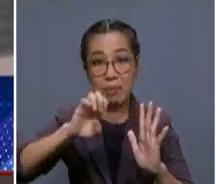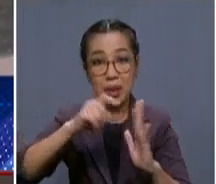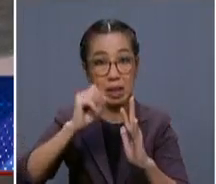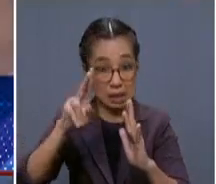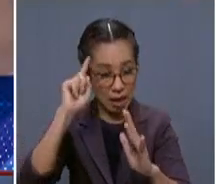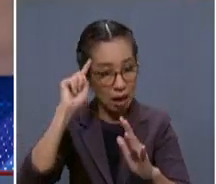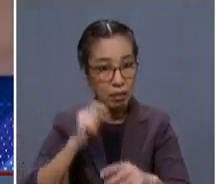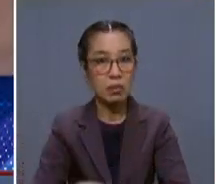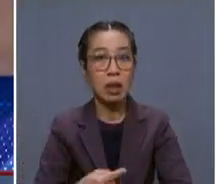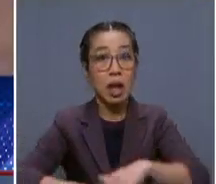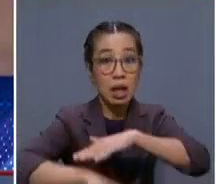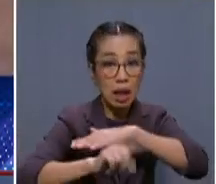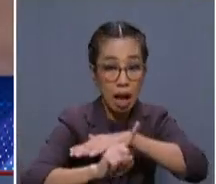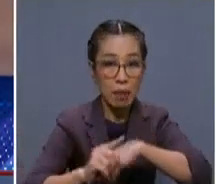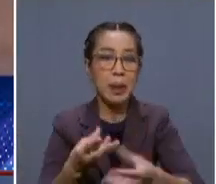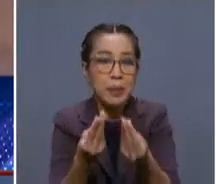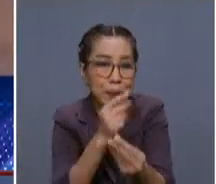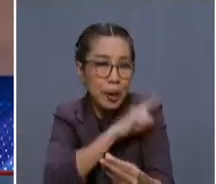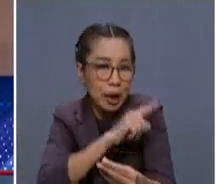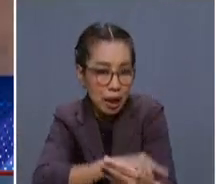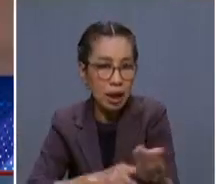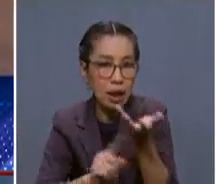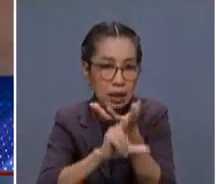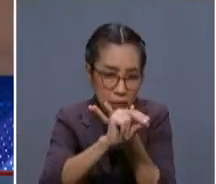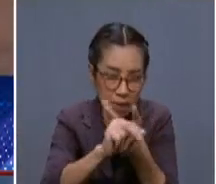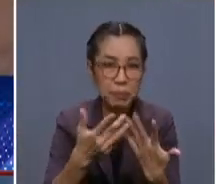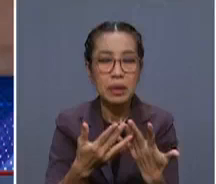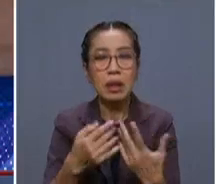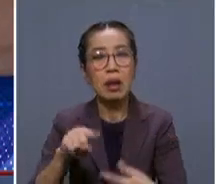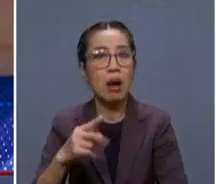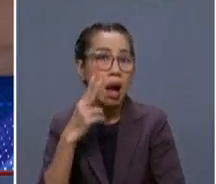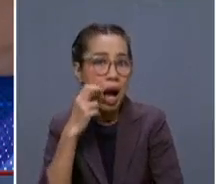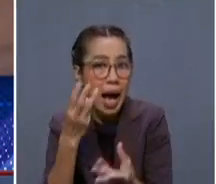ปีนะครับถูกตำรวจนครบาลจับได้ที่ถนนกาญจนาภิเษกฝั่งขาเข้ามีของกลายเป็นเฮโรอีนน้ำหนัก3.8กิโลกรัมและก็ไอซ์กว่า 20